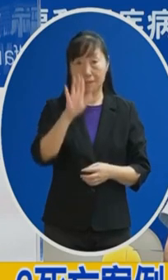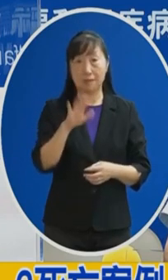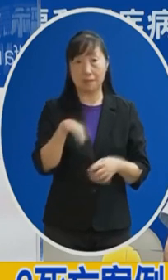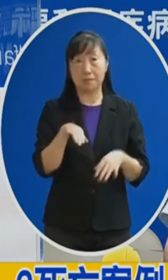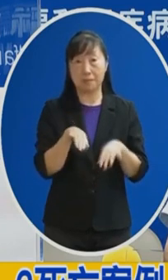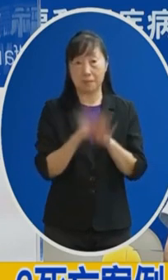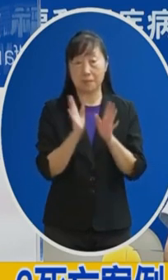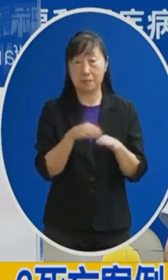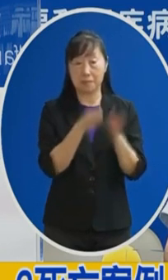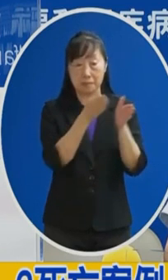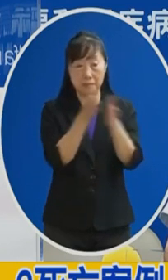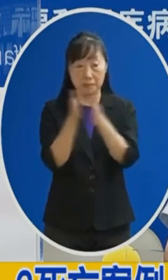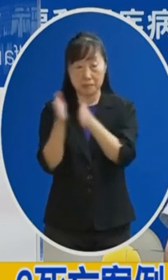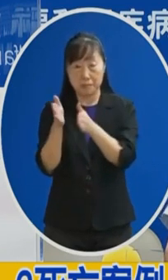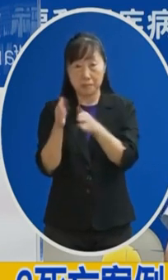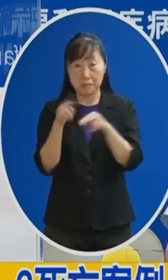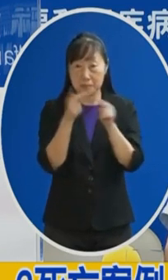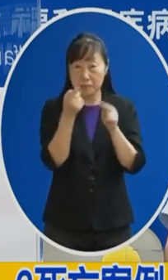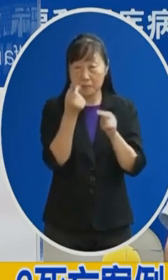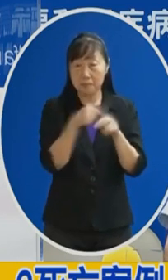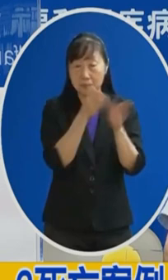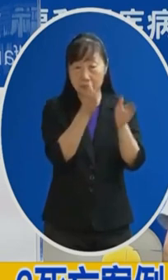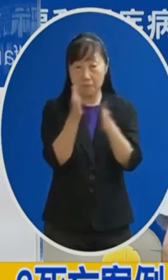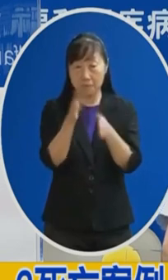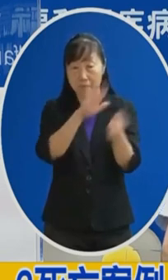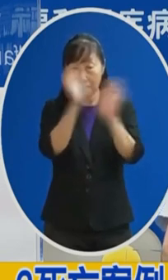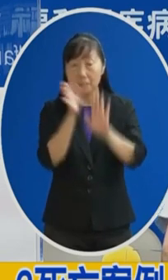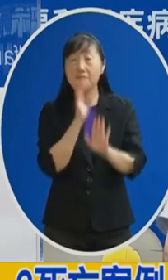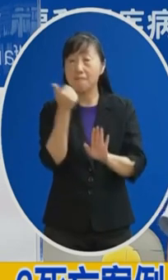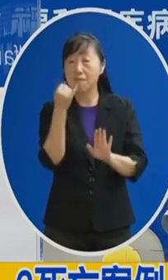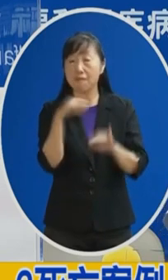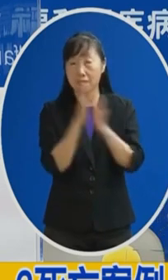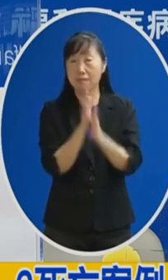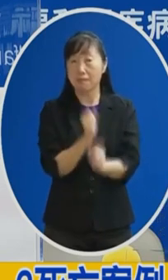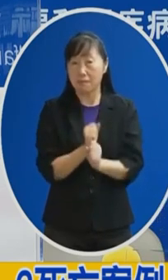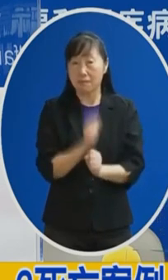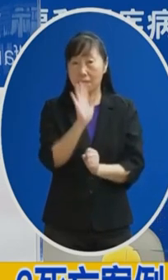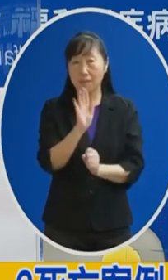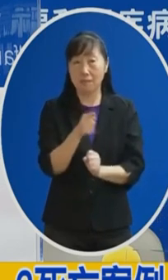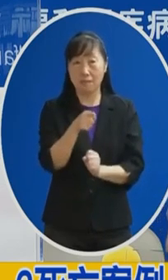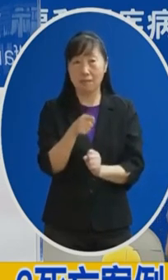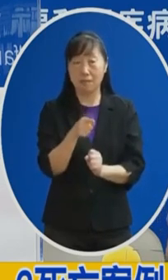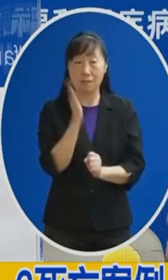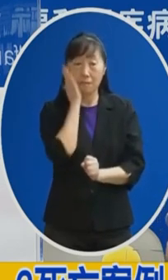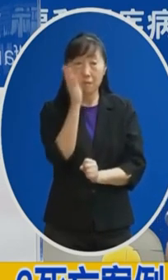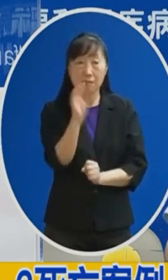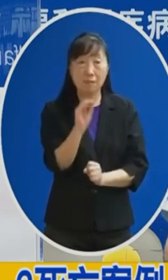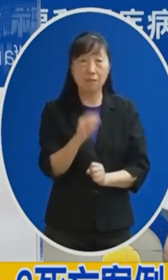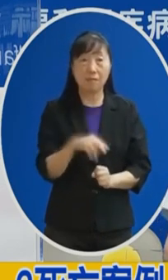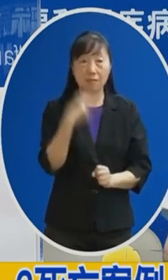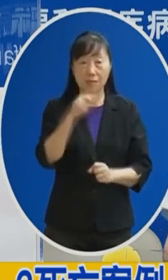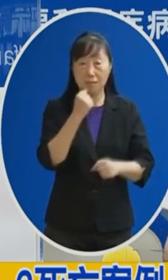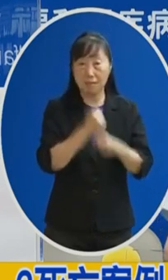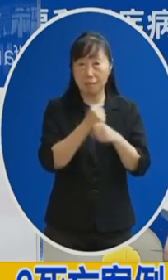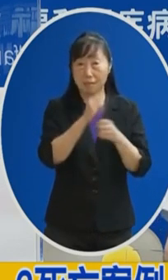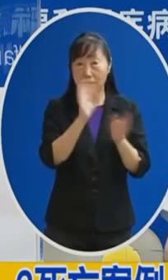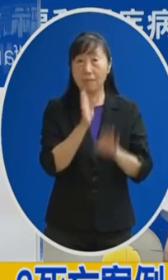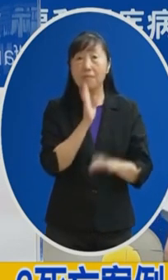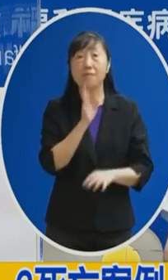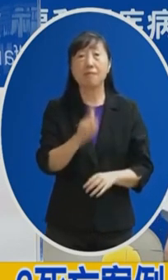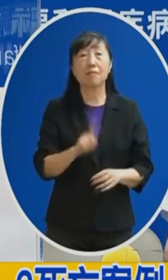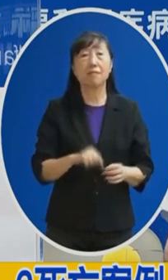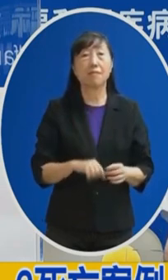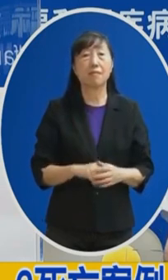续在做一些关注，这些管制的措施是不是可以很顺利跟执行，这